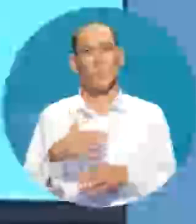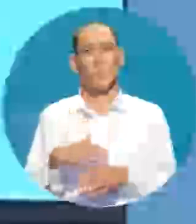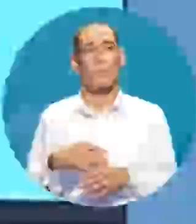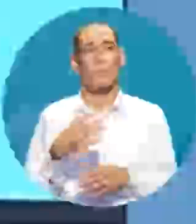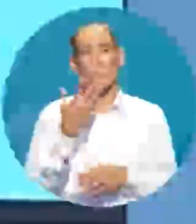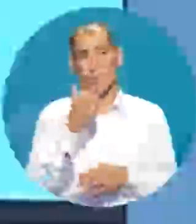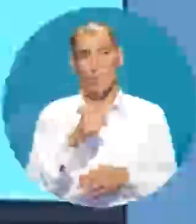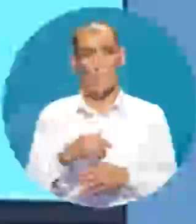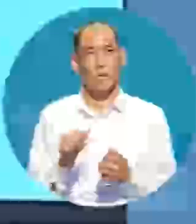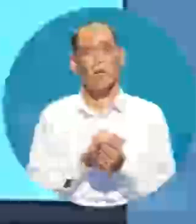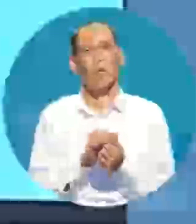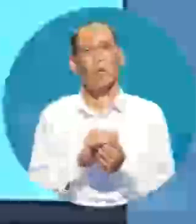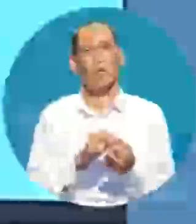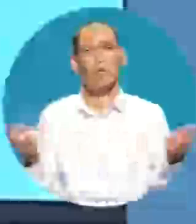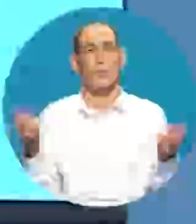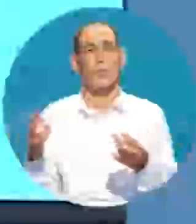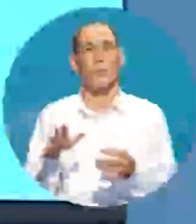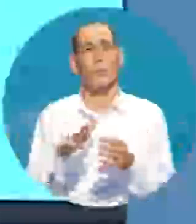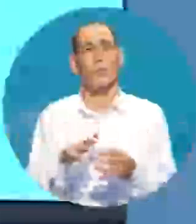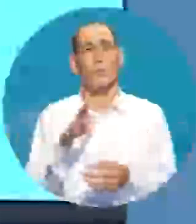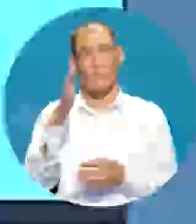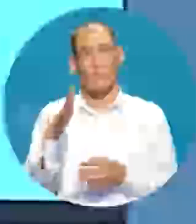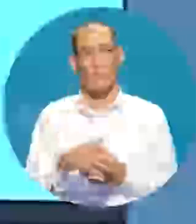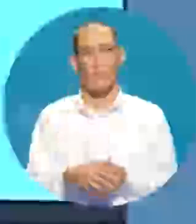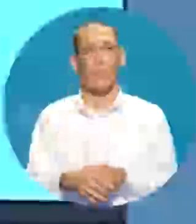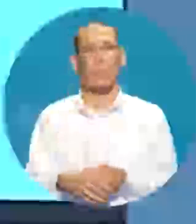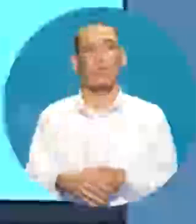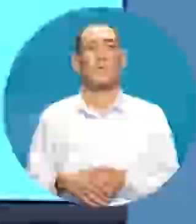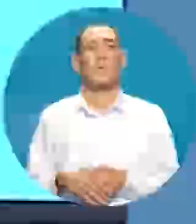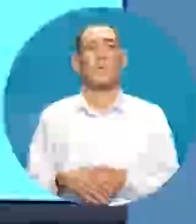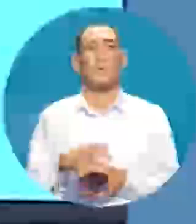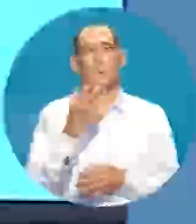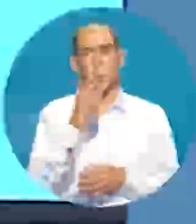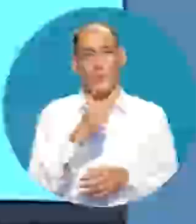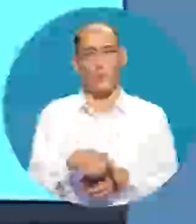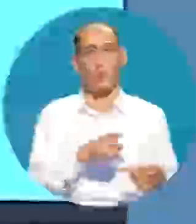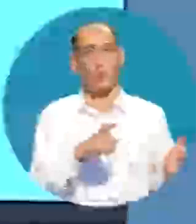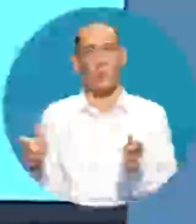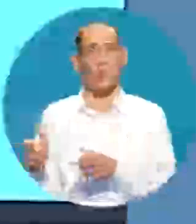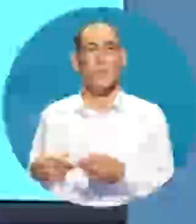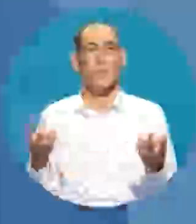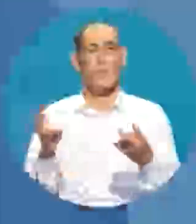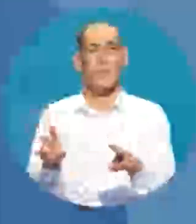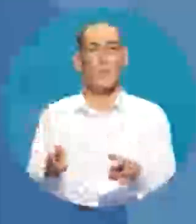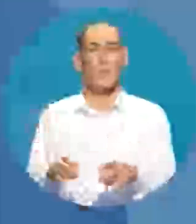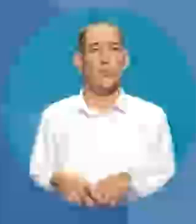boladı. Bağana sabah bastan aldım sizlerge rengli kağızlar tayarlap koyun dedim.